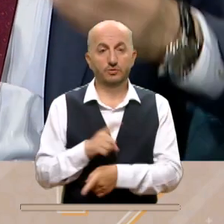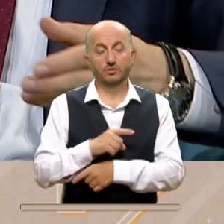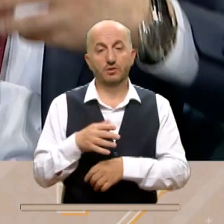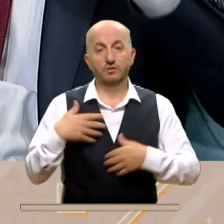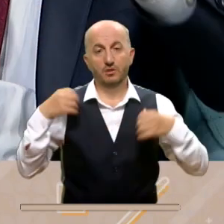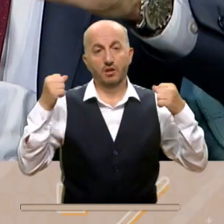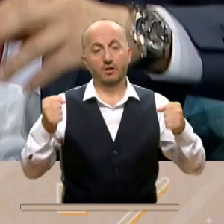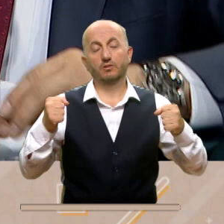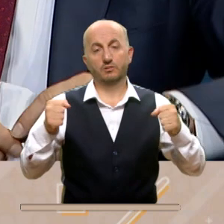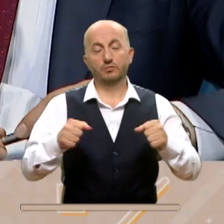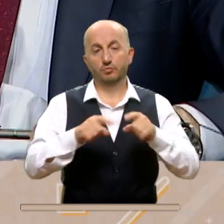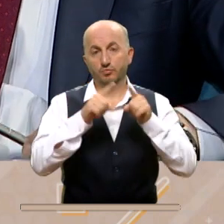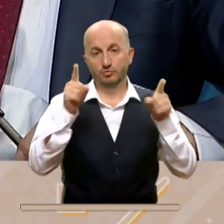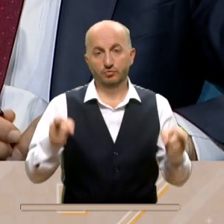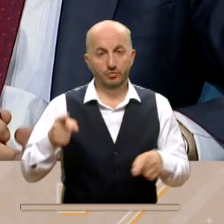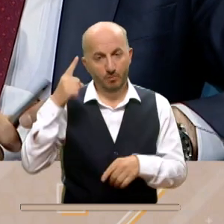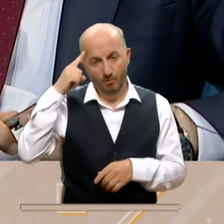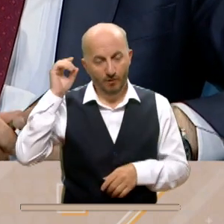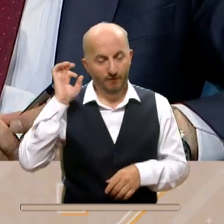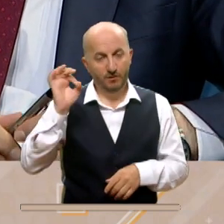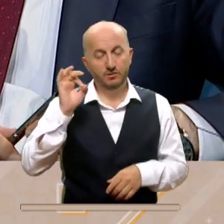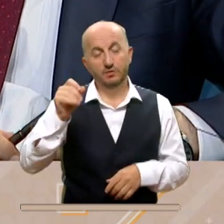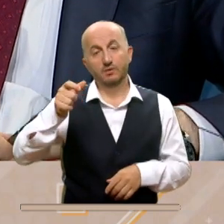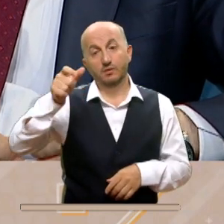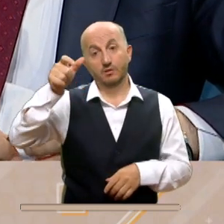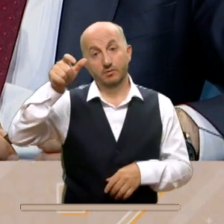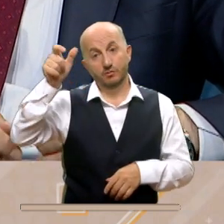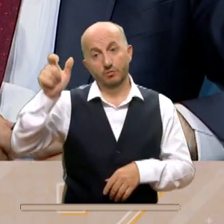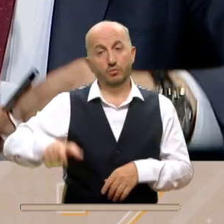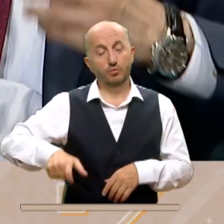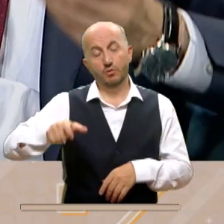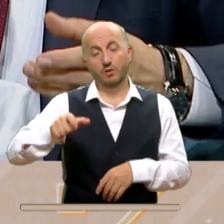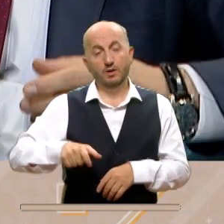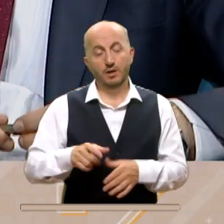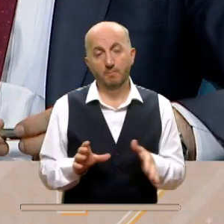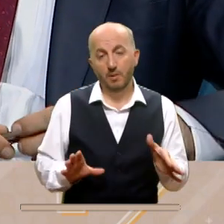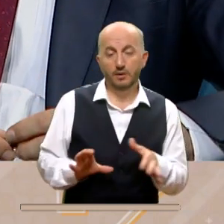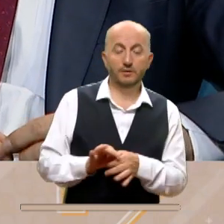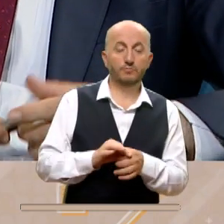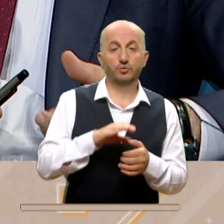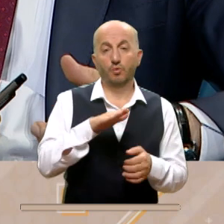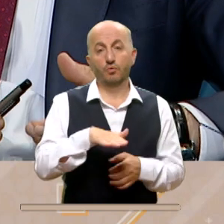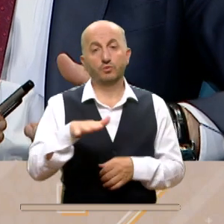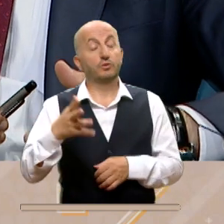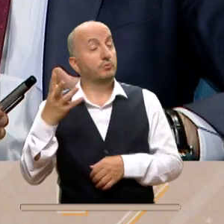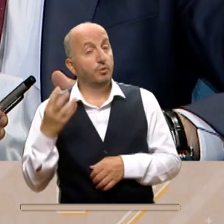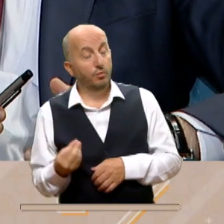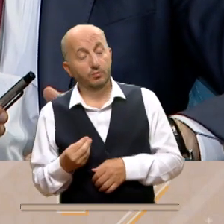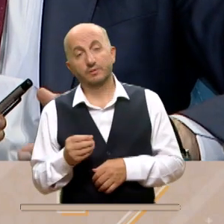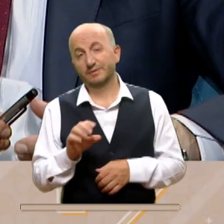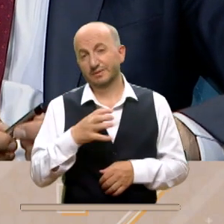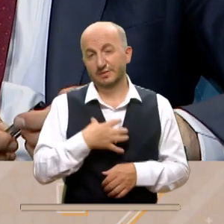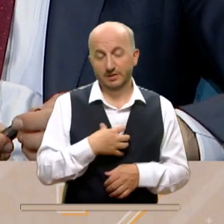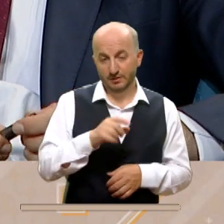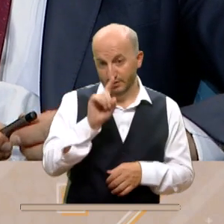sağlık kuruluşlarına, profesyonel efendim ilgilere irtibatlandırdığımız öğrencilerimiz olabiliyor. Orada da biz öğrencilerimizi kendi